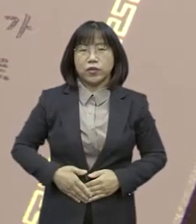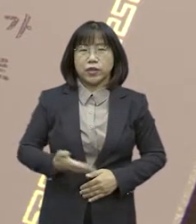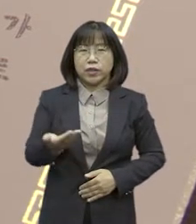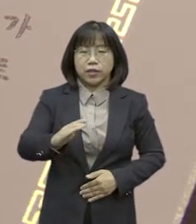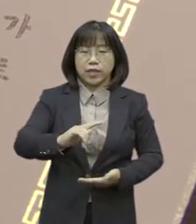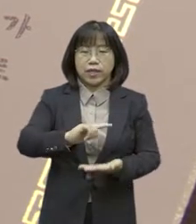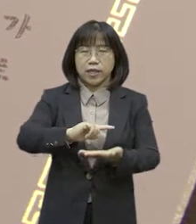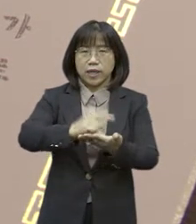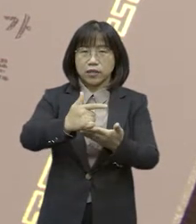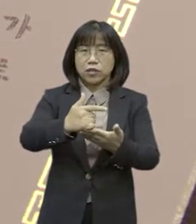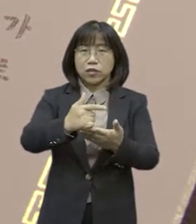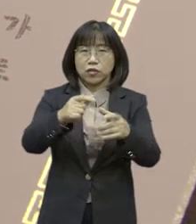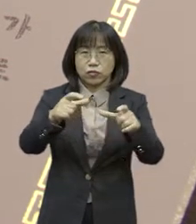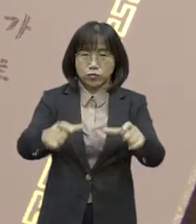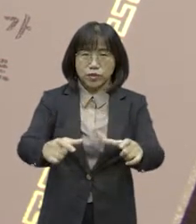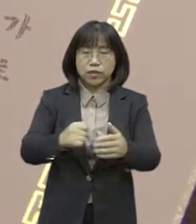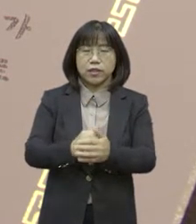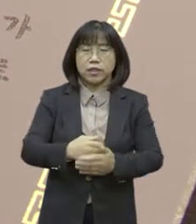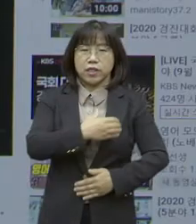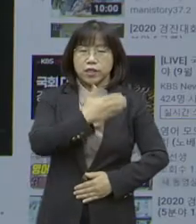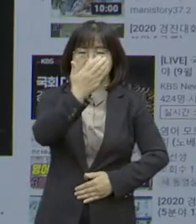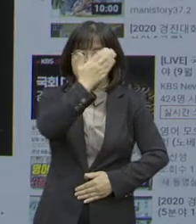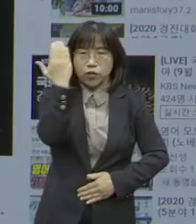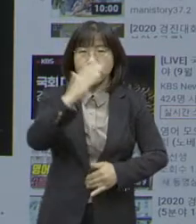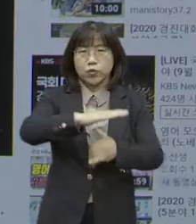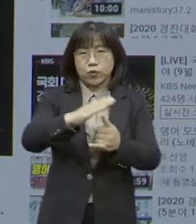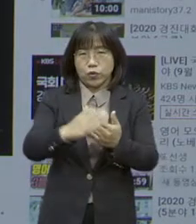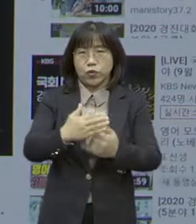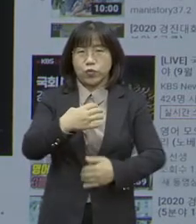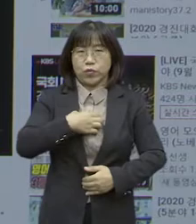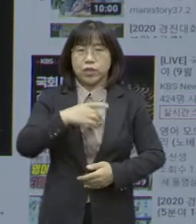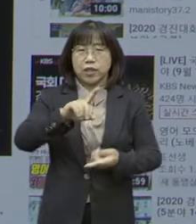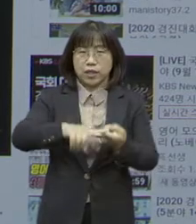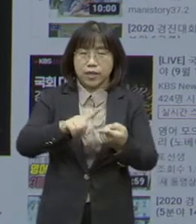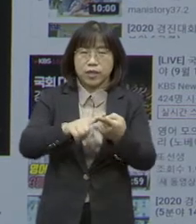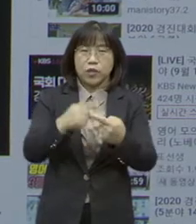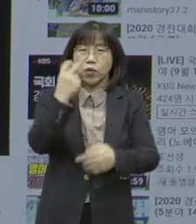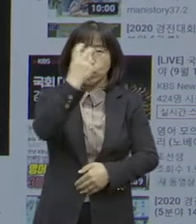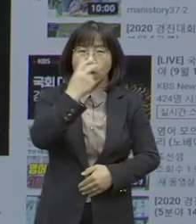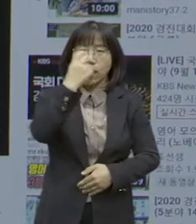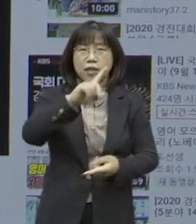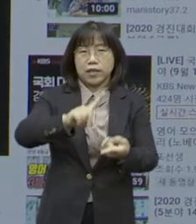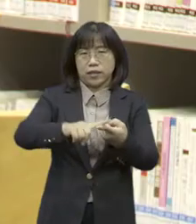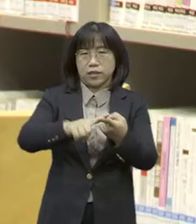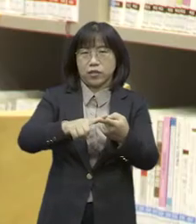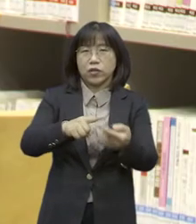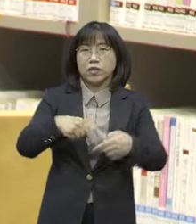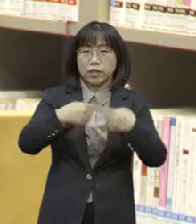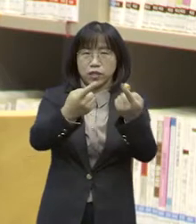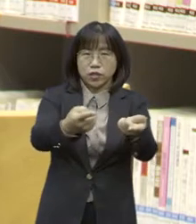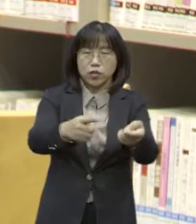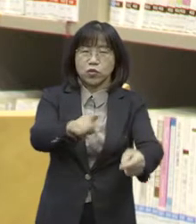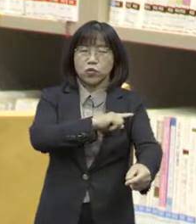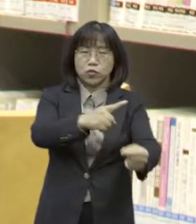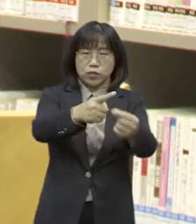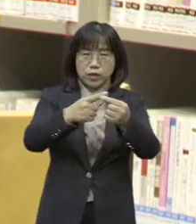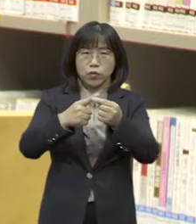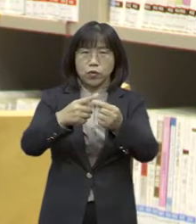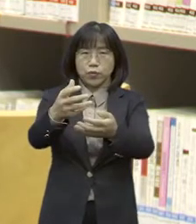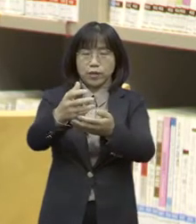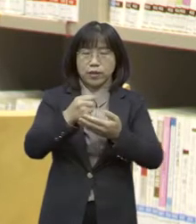보호체계 공공성 강화 사례로 참가해 최우수상을 수상했습니다. 그동안 강서구는 위기청소년들을